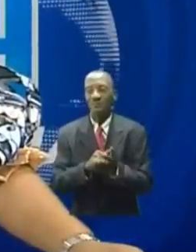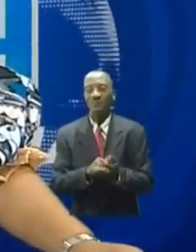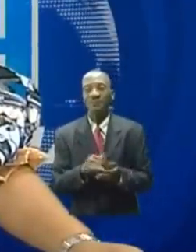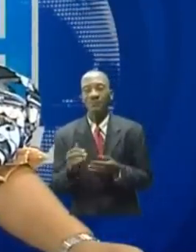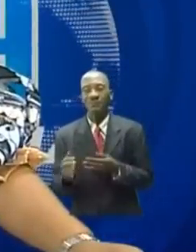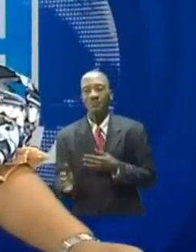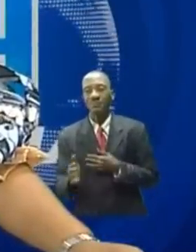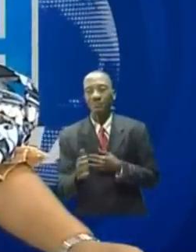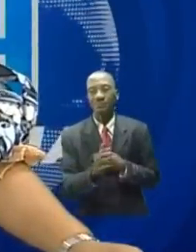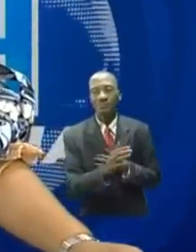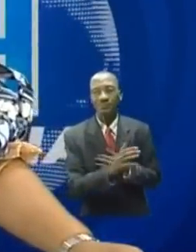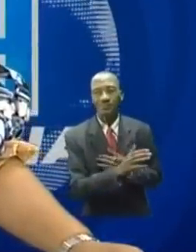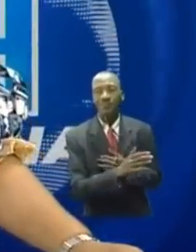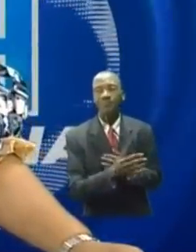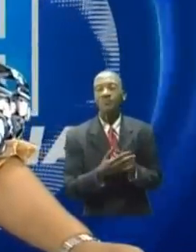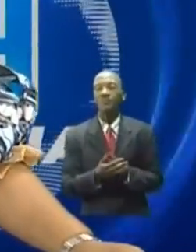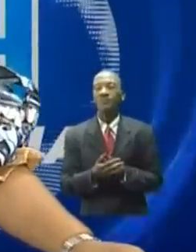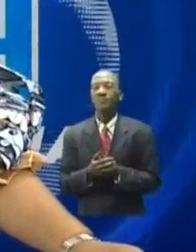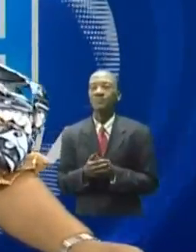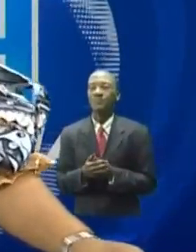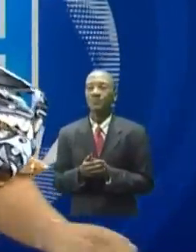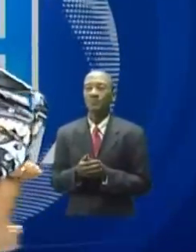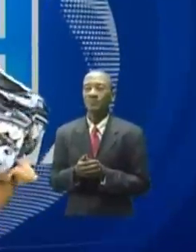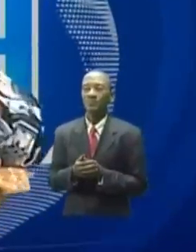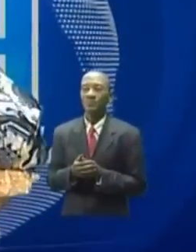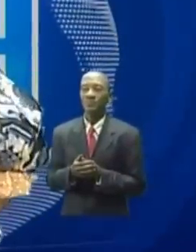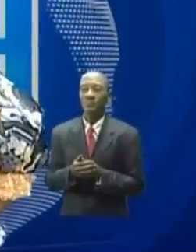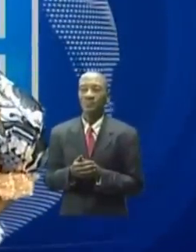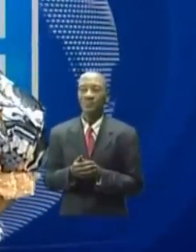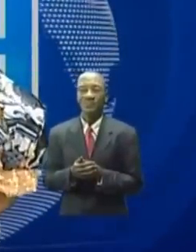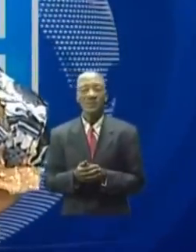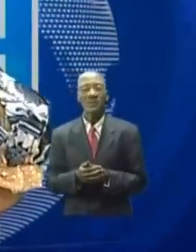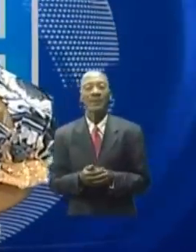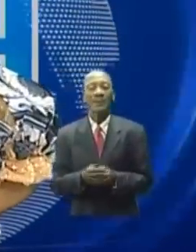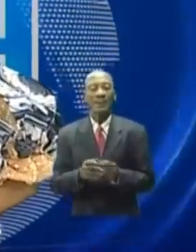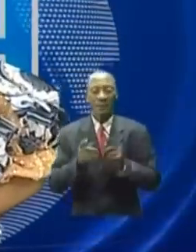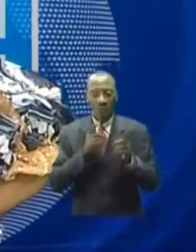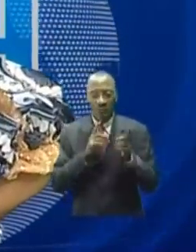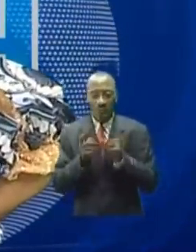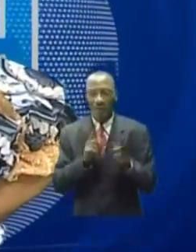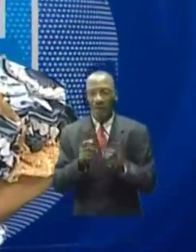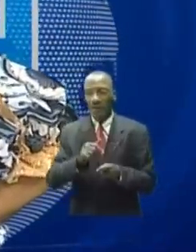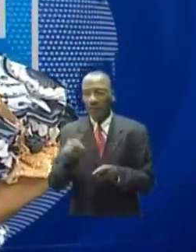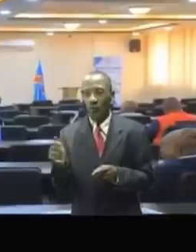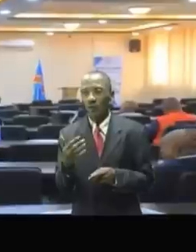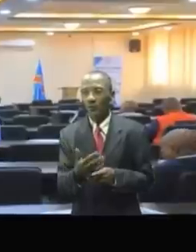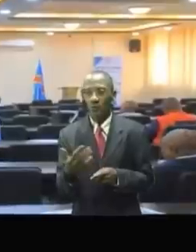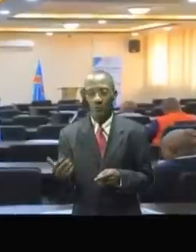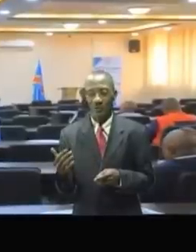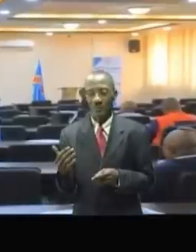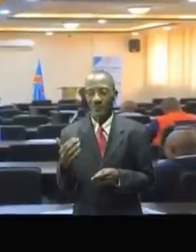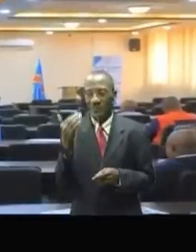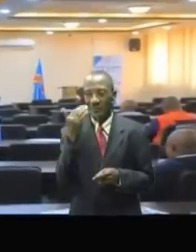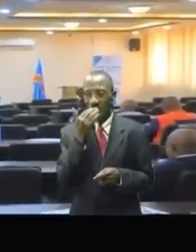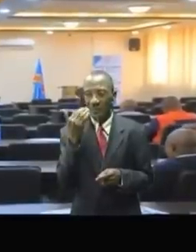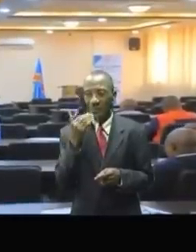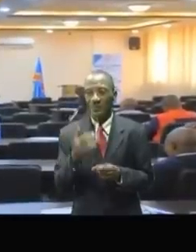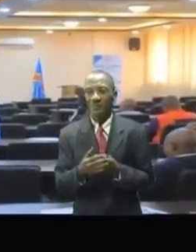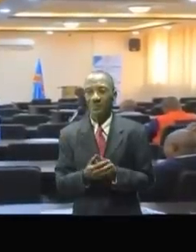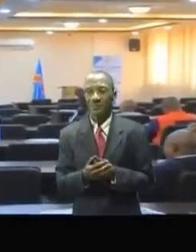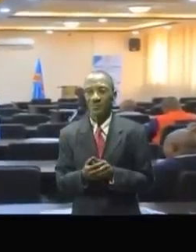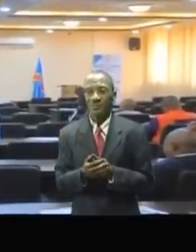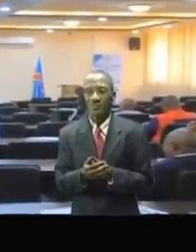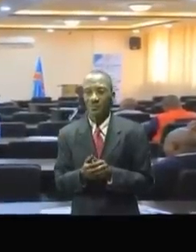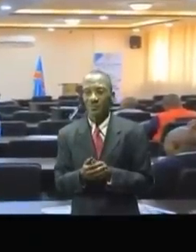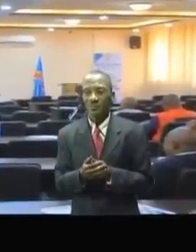Parlons à présent de la clôture du séminaire sur la gouvernance des entreprises avec Jeannie Chabani. Le contrôle de gestion